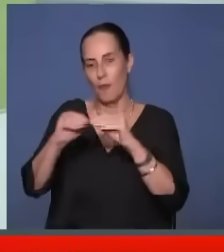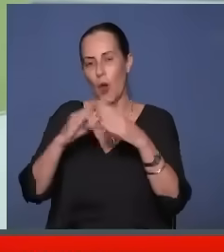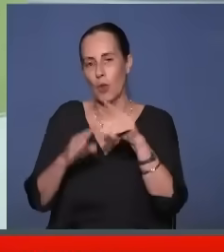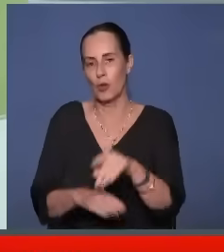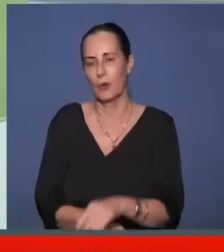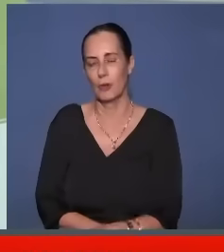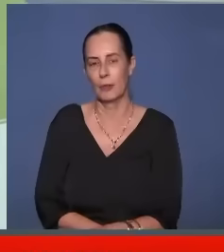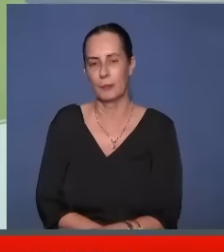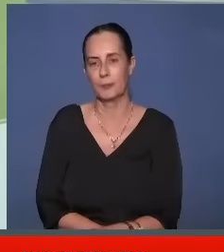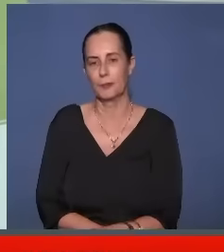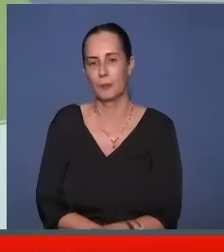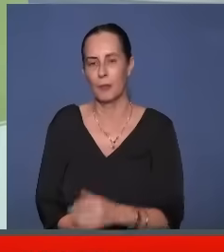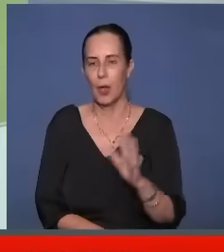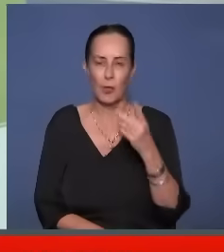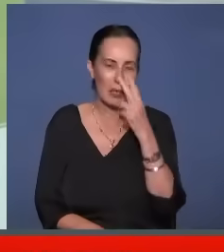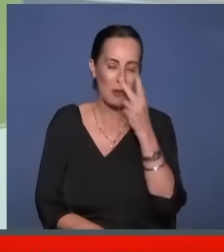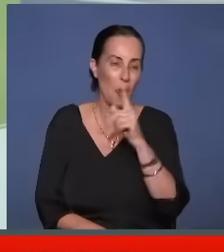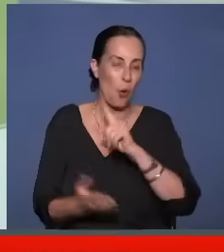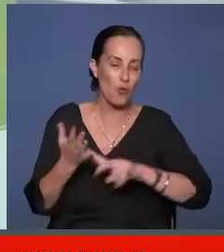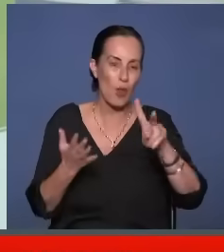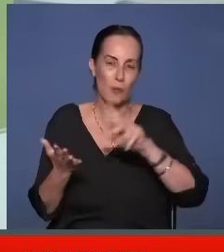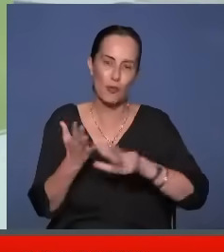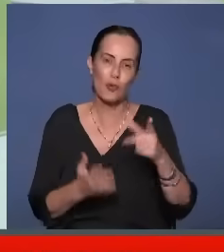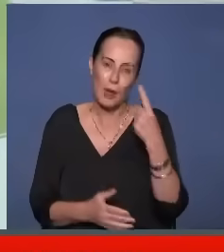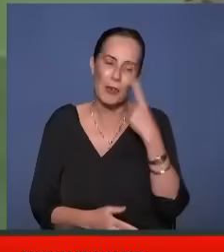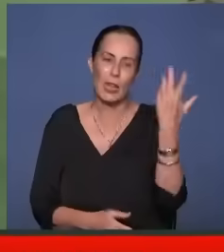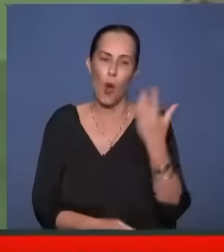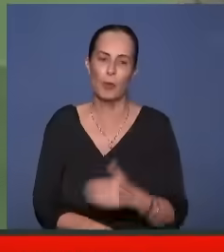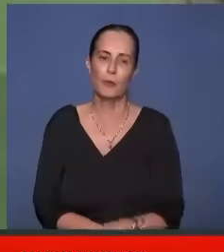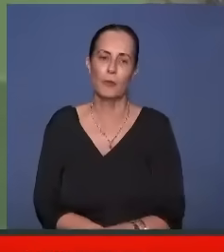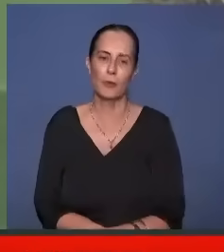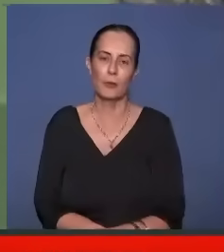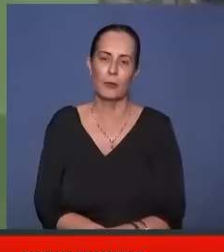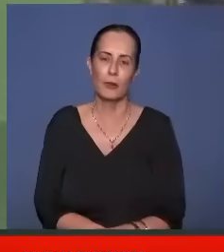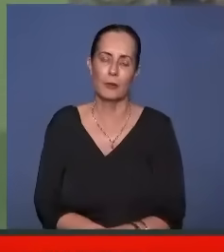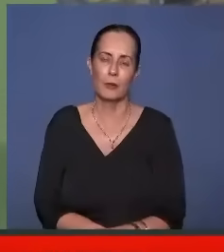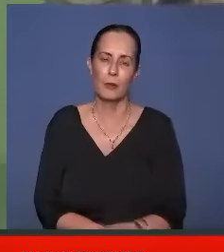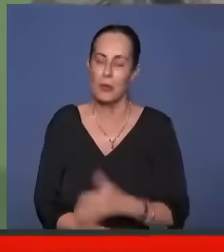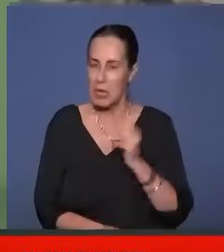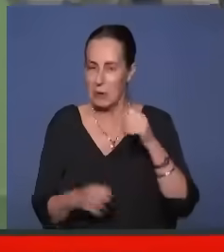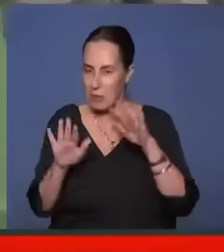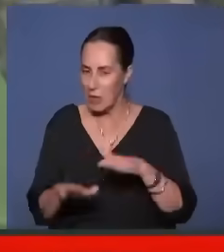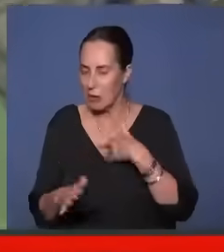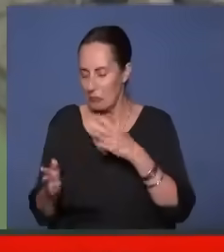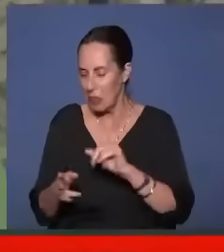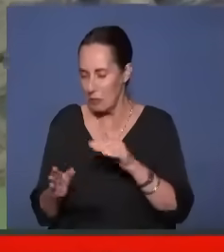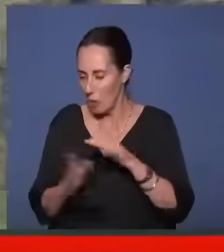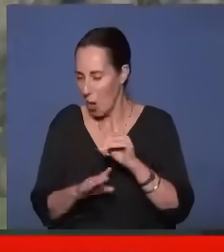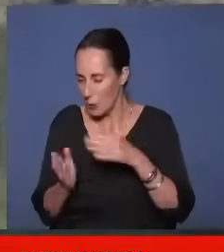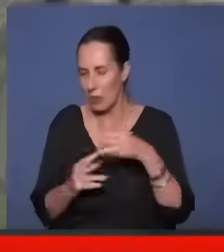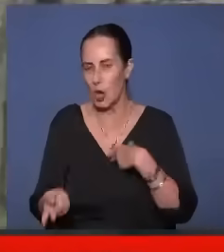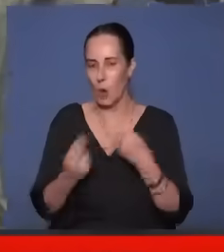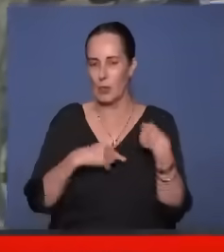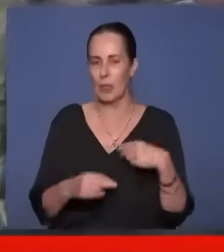רצה לנסות, אומר, אני הולך לנסות חודשיים, שלוש ולראות. מסתדר, אני נשאר, לא מסתדר, אני חוזר לביתה. מקום